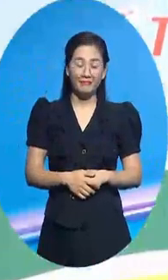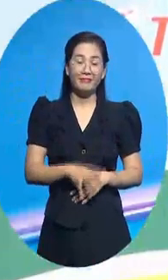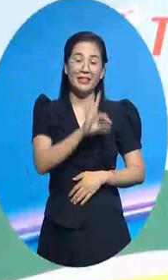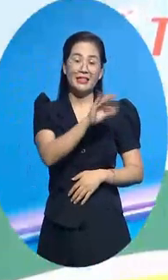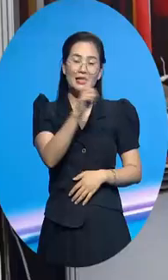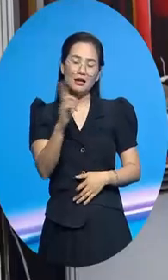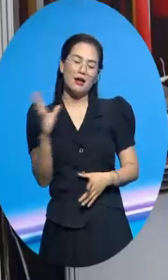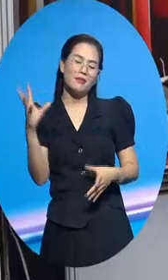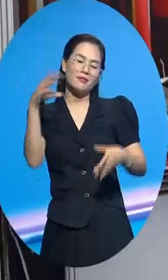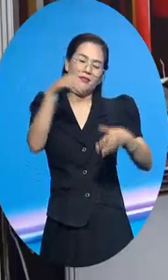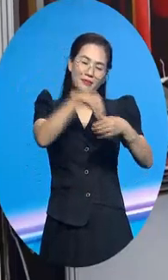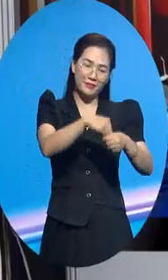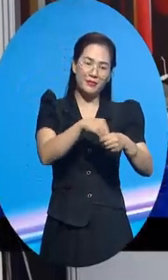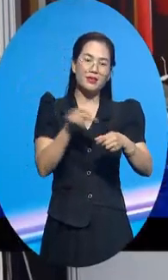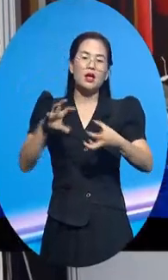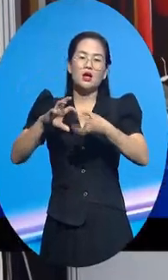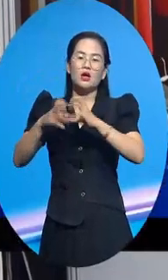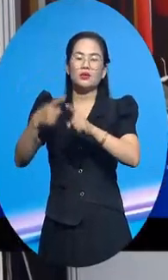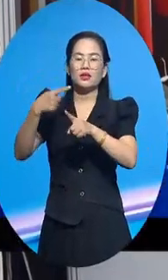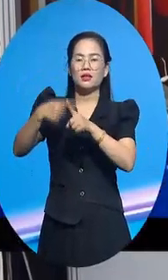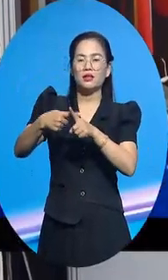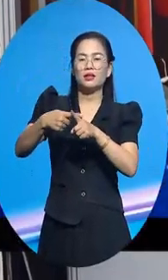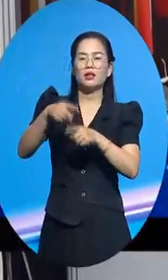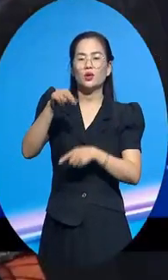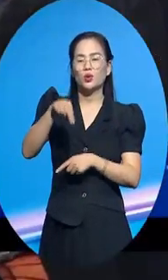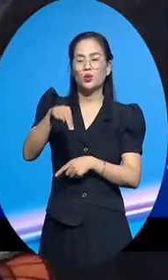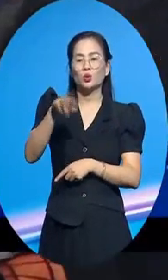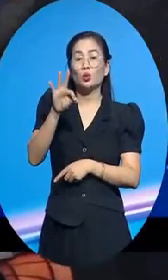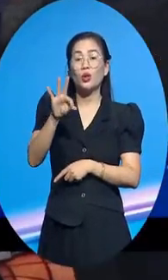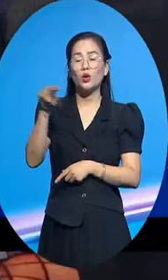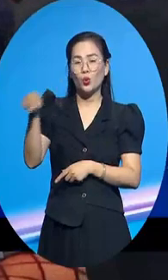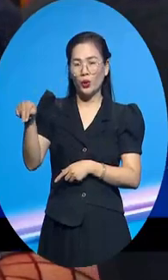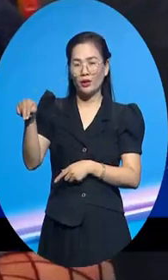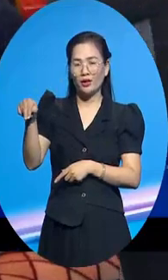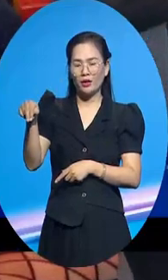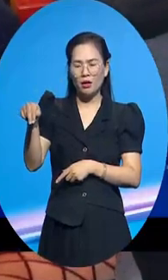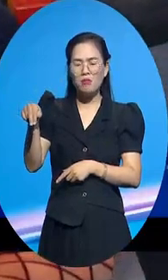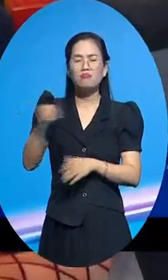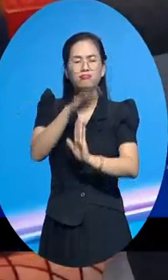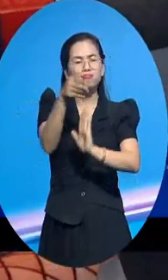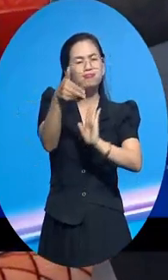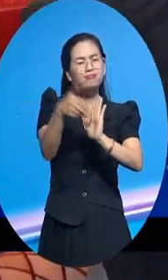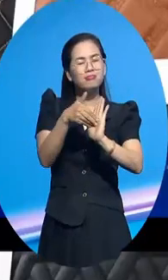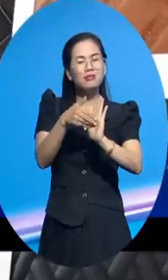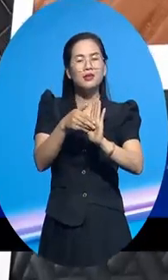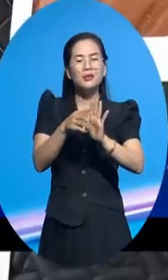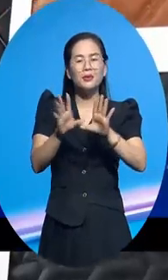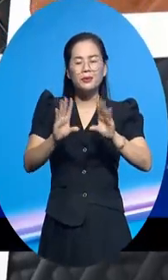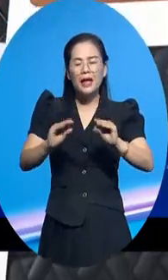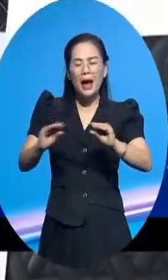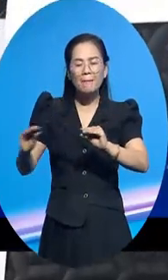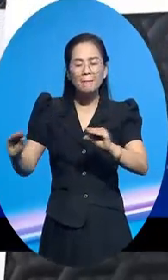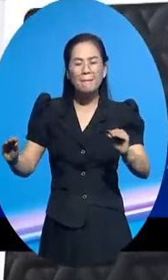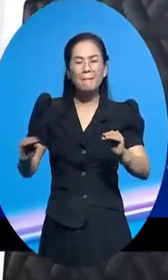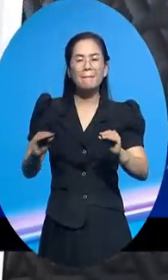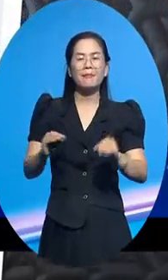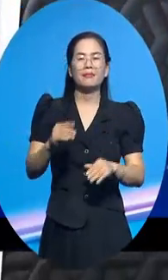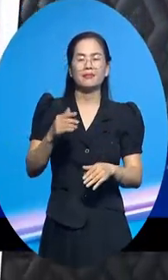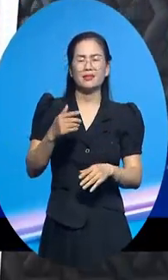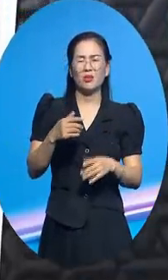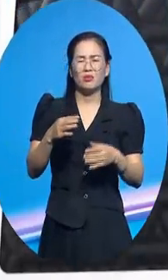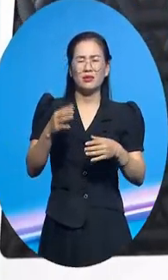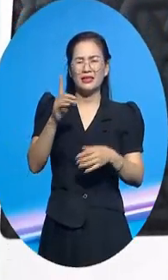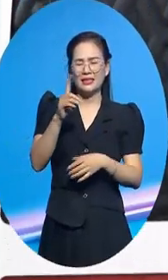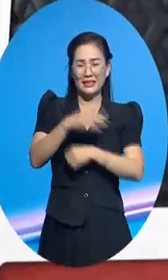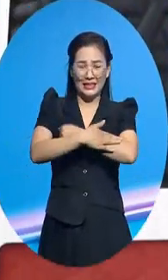lãm, công ty trách nhiệm hữu hạn sản xuất và thương mại Tuấn Nguyên giới thiệu đến khách tham quan các dòng sản phẩm thảm da cung cấp cho thị trường ô tô. Qua